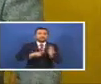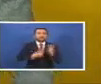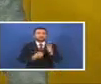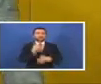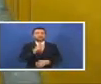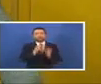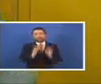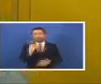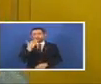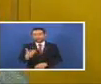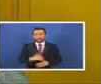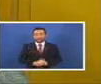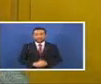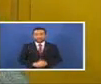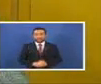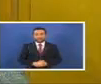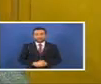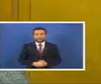ediyor. O da şudur sevgili arkadaşlar.